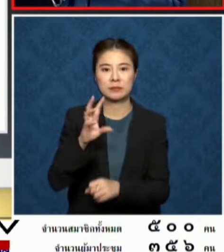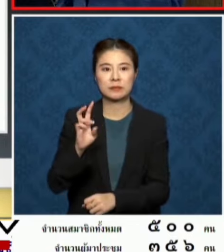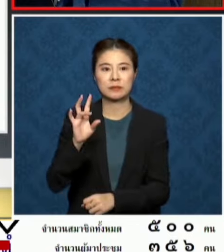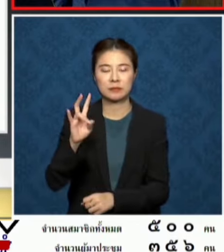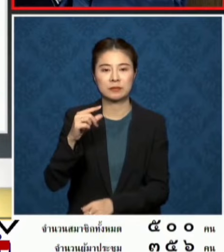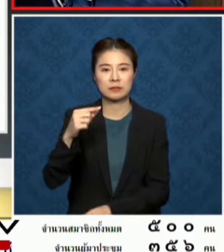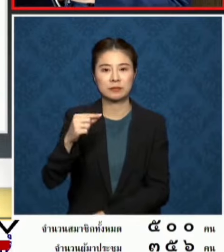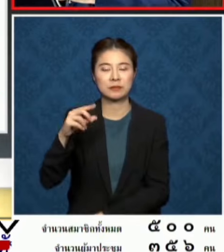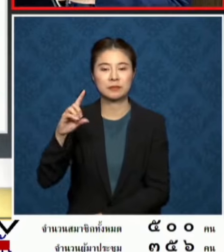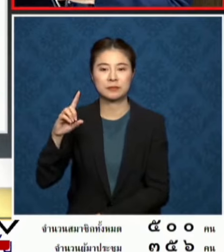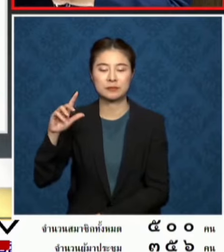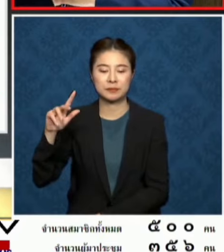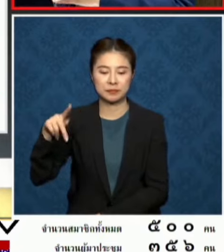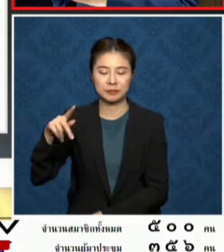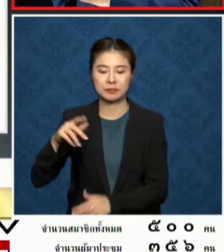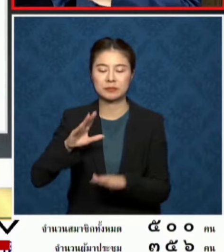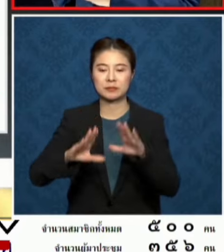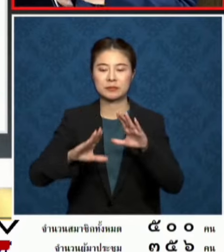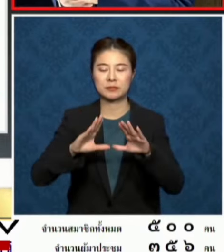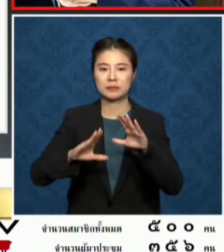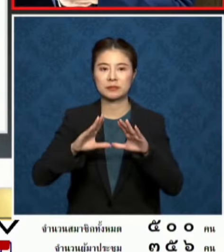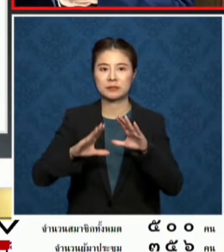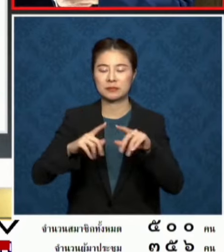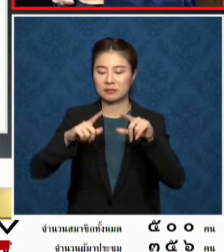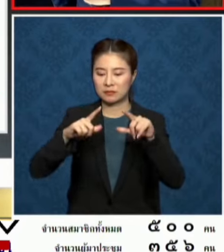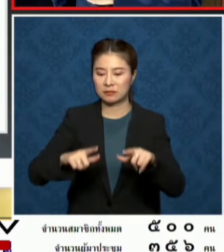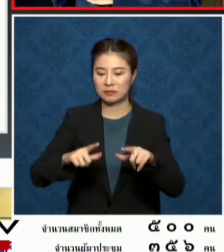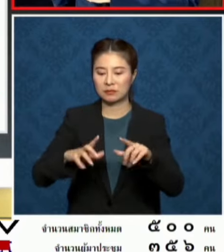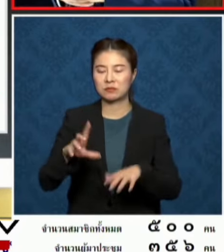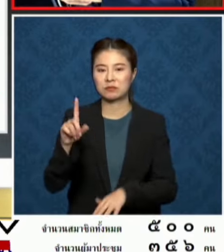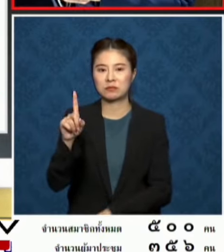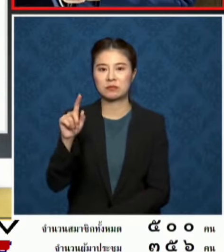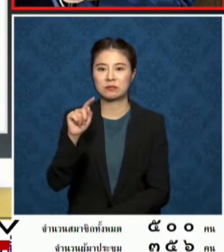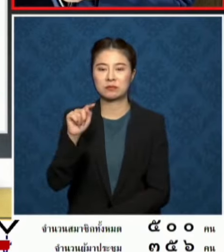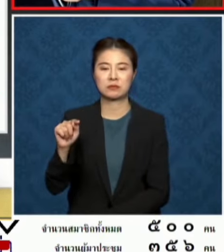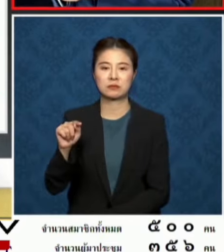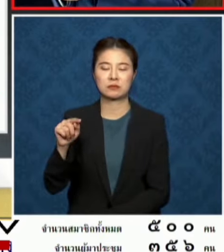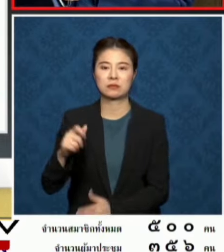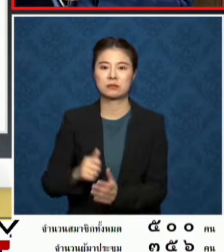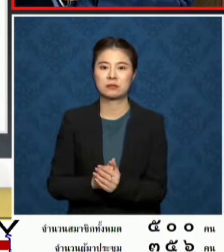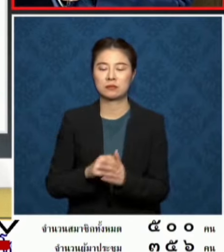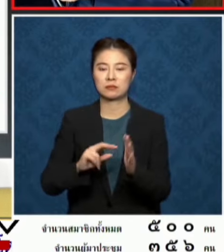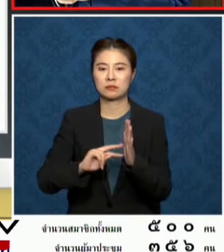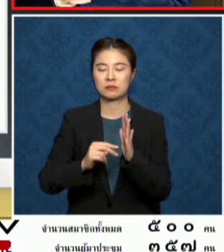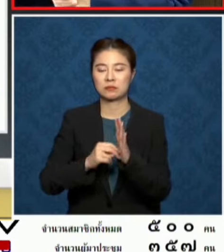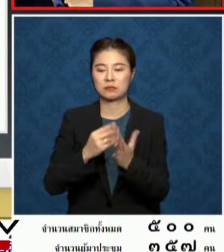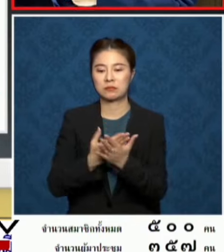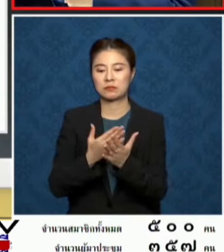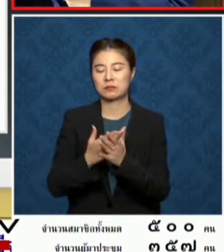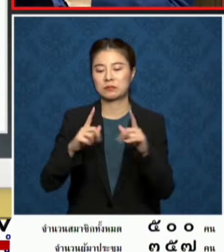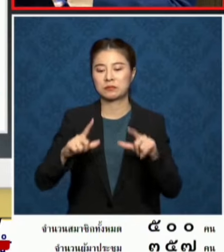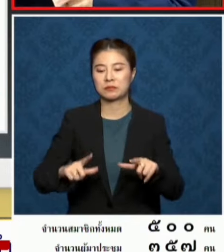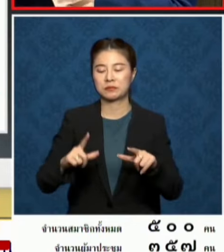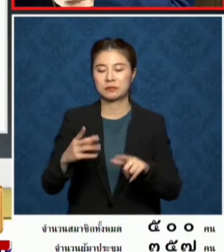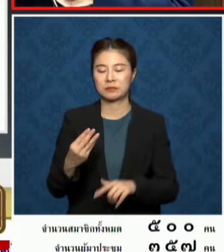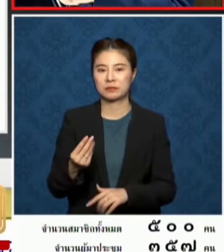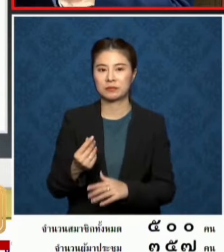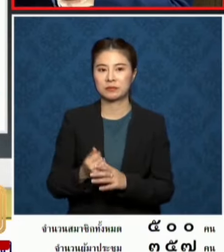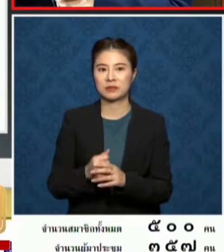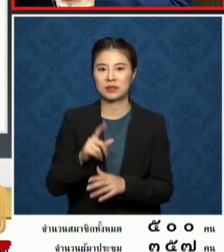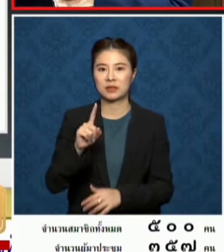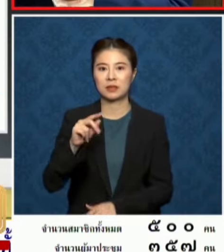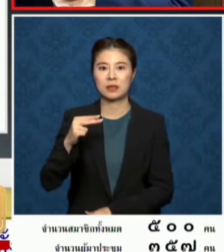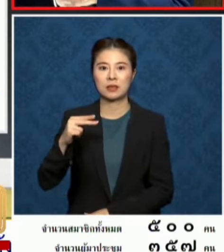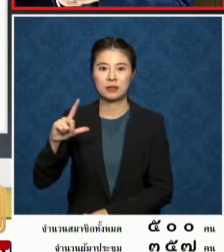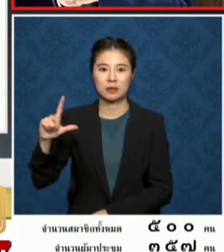ค่ 4% เมื่อรวมเงินเฟ้อนะคะเท่ากับหายไปแล้ว 1% เมื่อหายไปแล้ว 1% ประมาณการรายได้ลดลงดิฉันไปคำนวณมาแล้วเนี่ยประมาณ